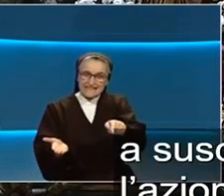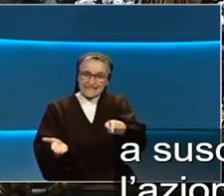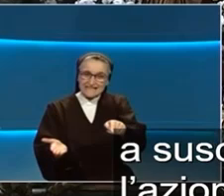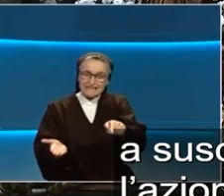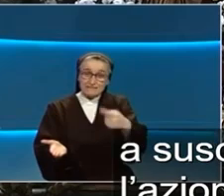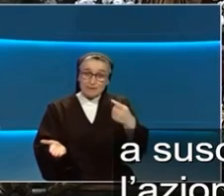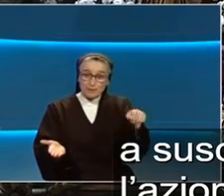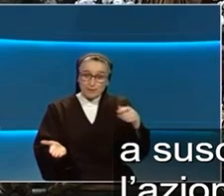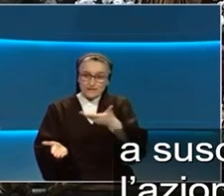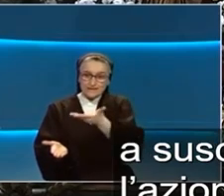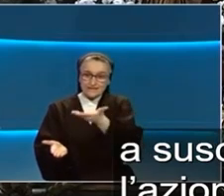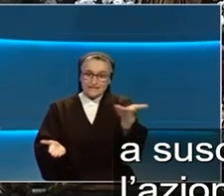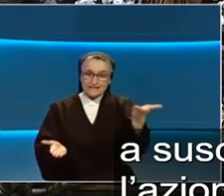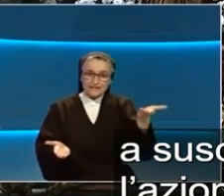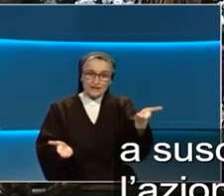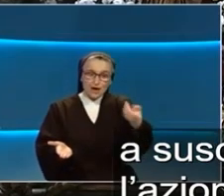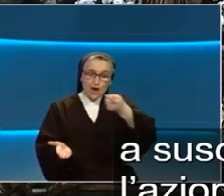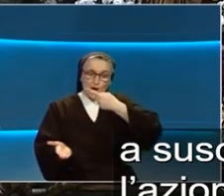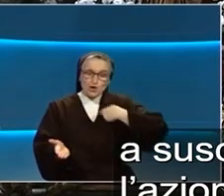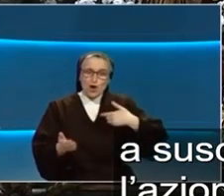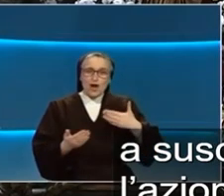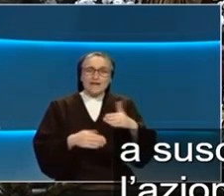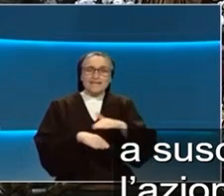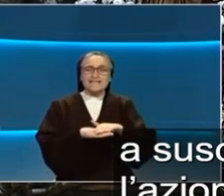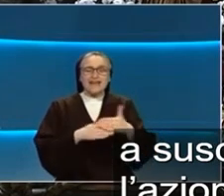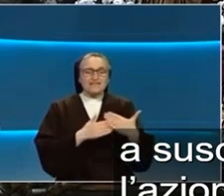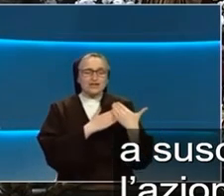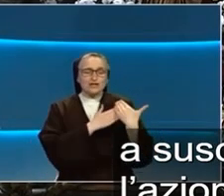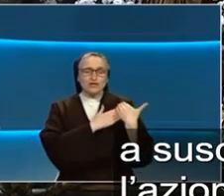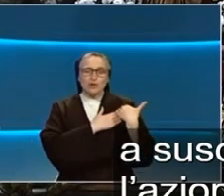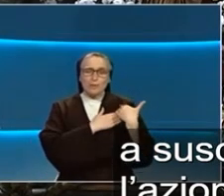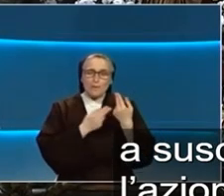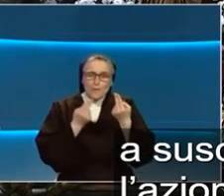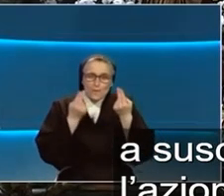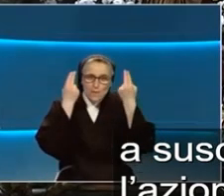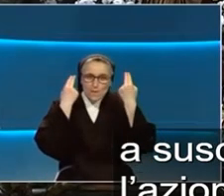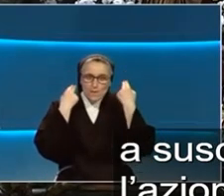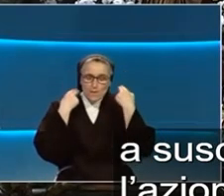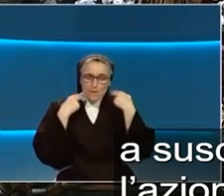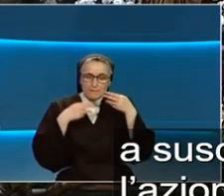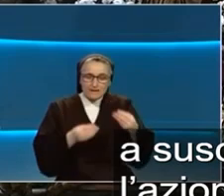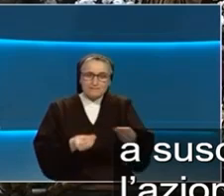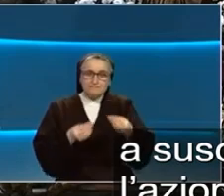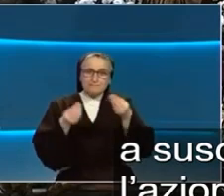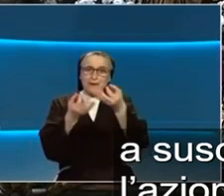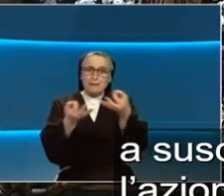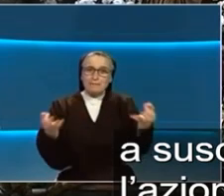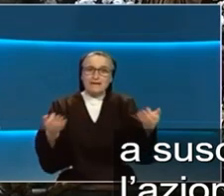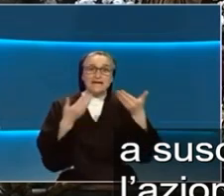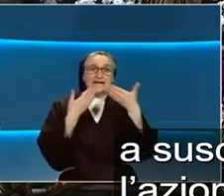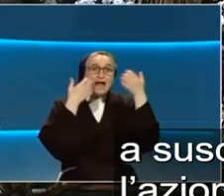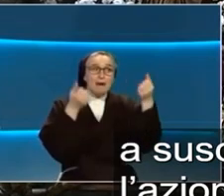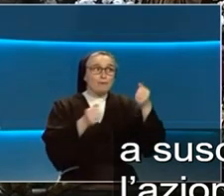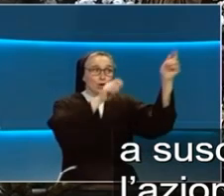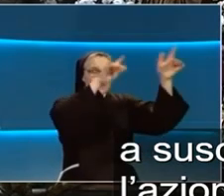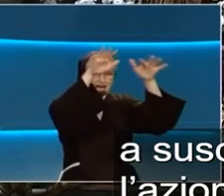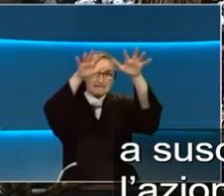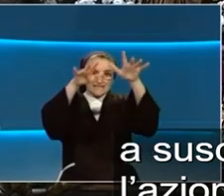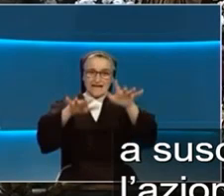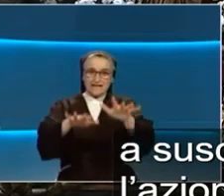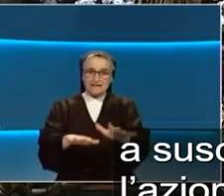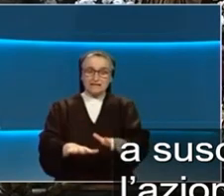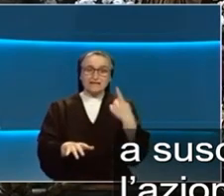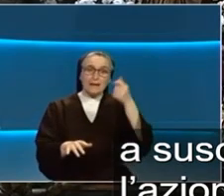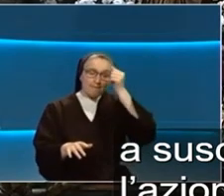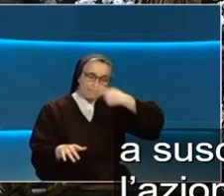perché l'azione del nostro umile ministero sia resa efficace dalla tua potenza.